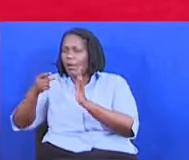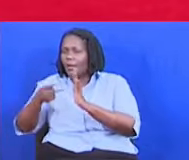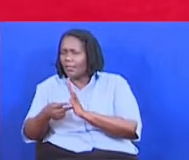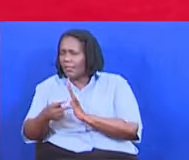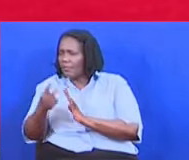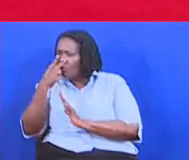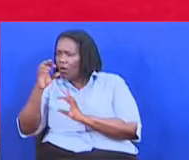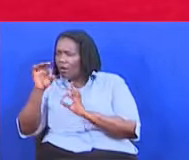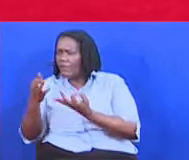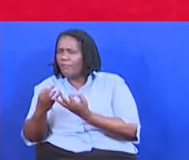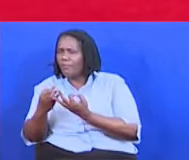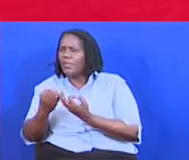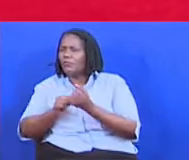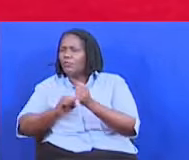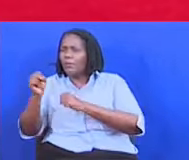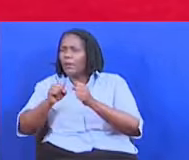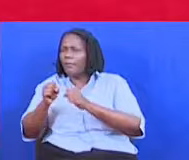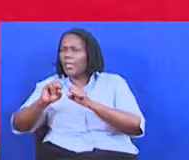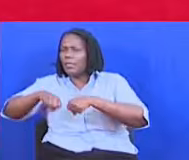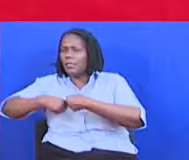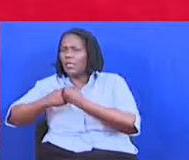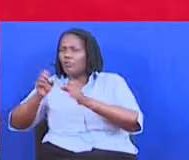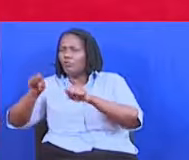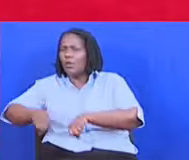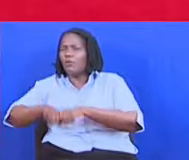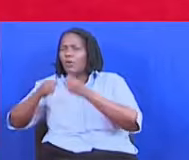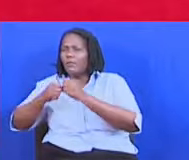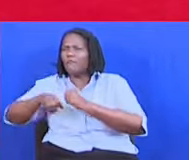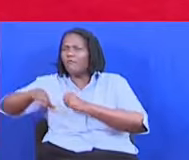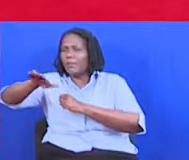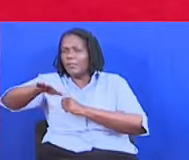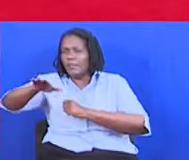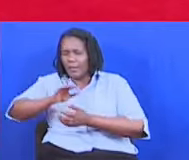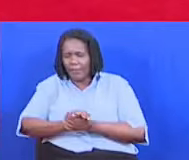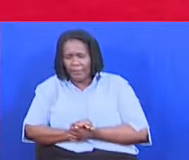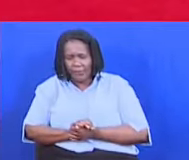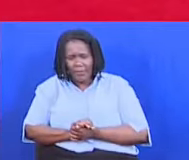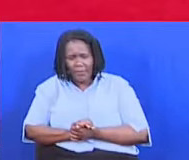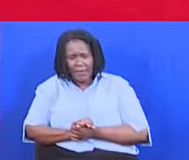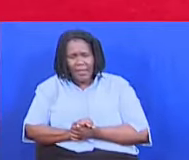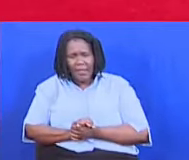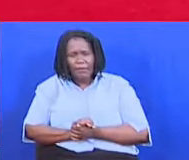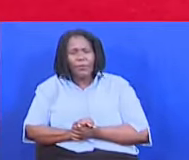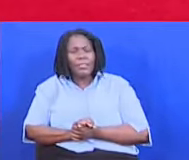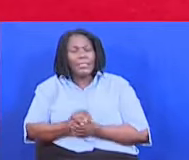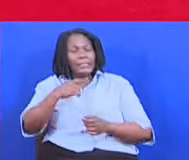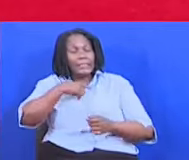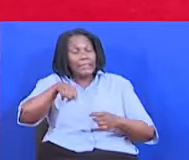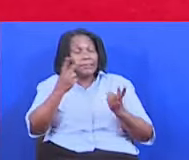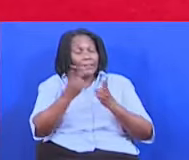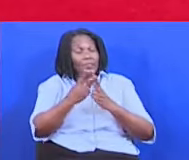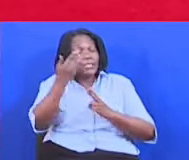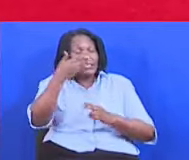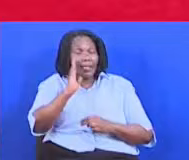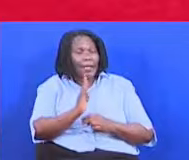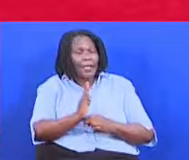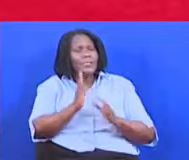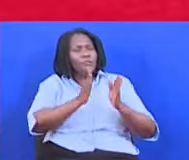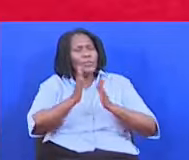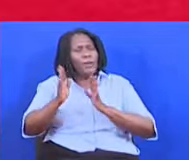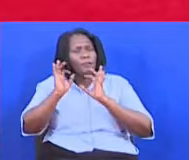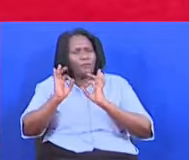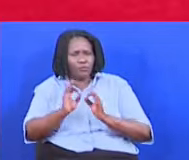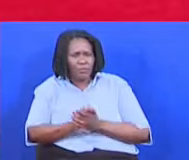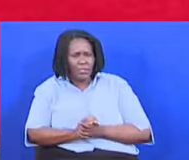hili la uharibifu wa mazingira hasa upande wa fukwe. Kwa katika hili, naomba niwahakikishie wabunge kwamba tumejipanga vizuri na hivi karibuni sasa hivi tunakuja na sera